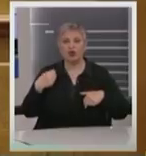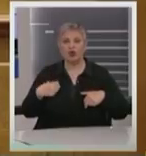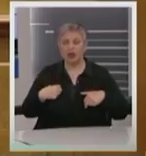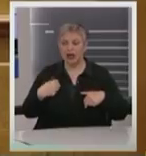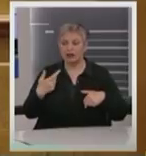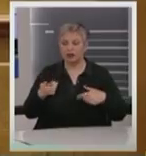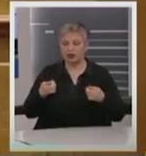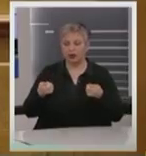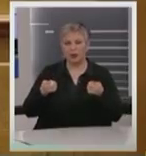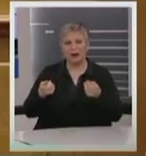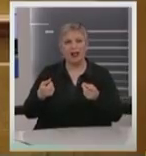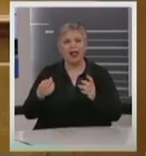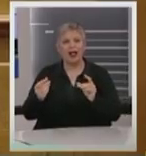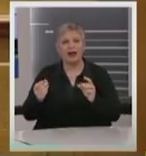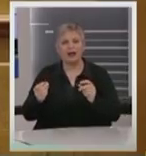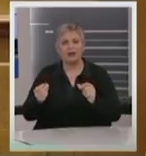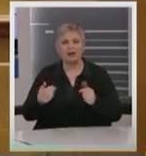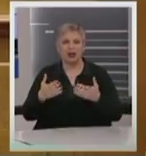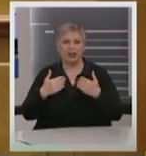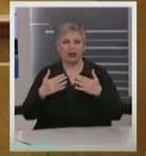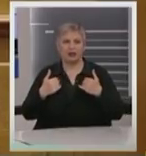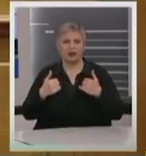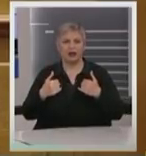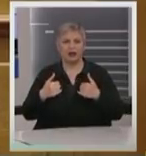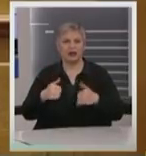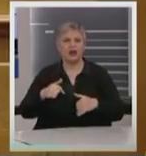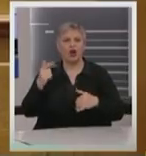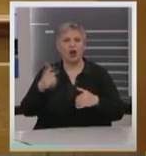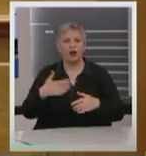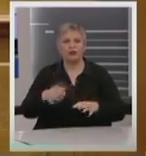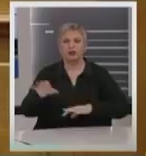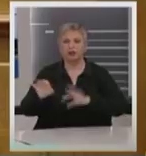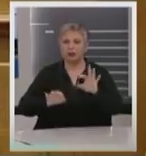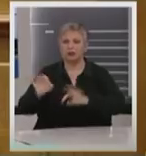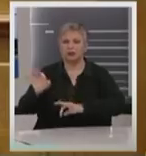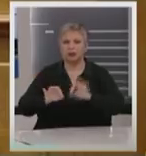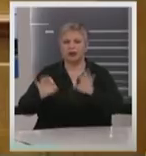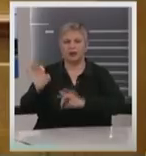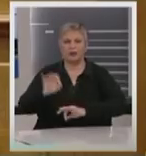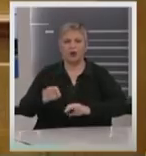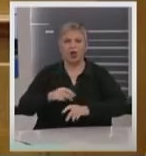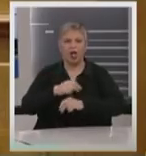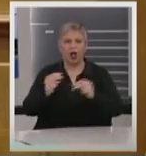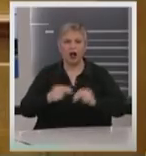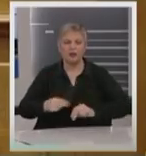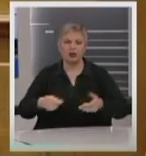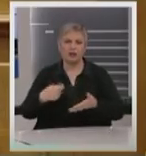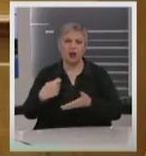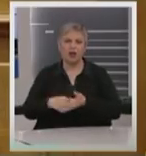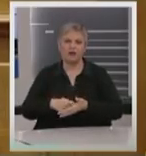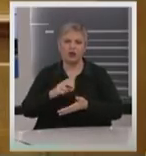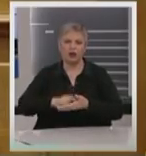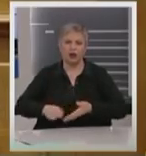το ξεχυλώνετε, στέλνοντας το λογαριασμό στον Έλληνα φορολογούμενο. Και επιτρέψτε μου να σταθώ λίγο